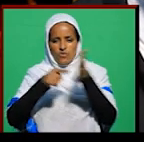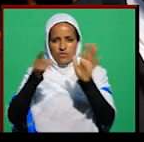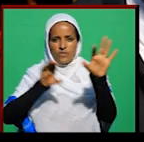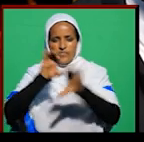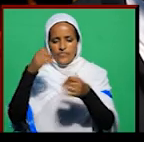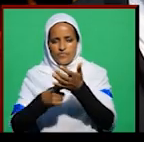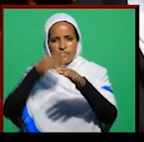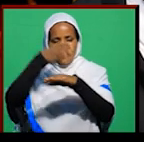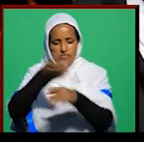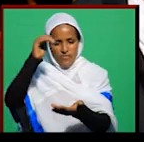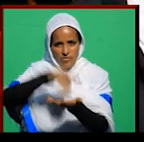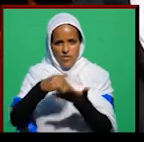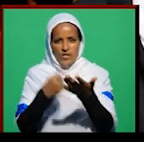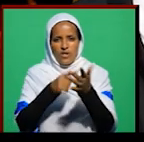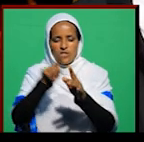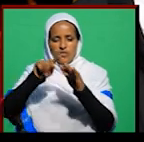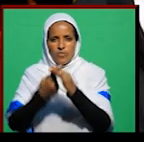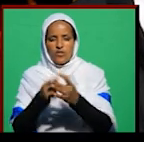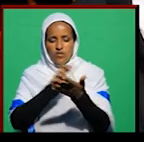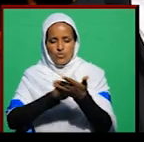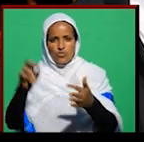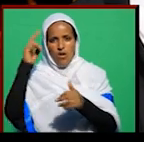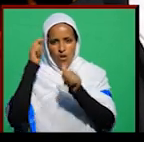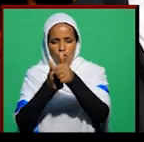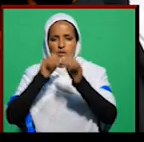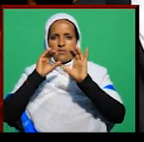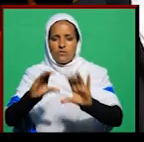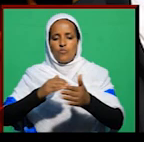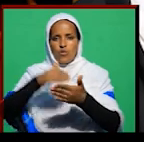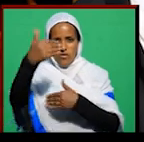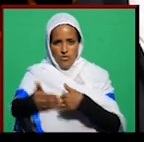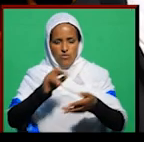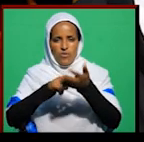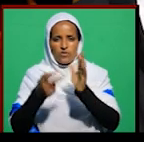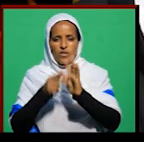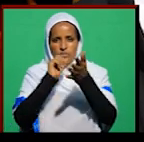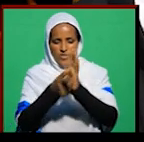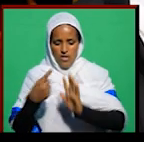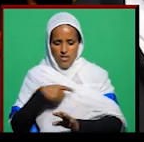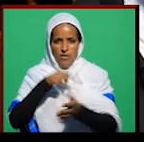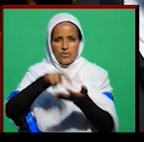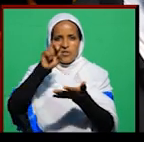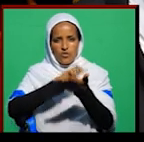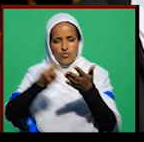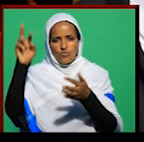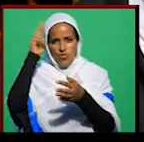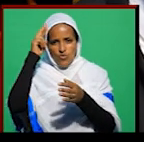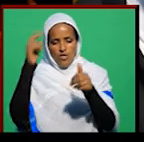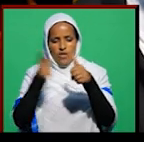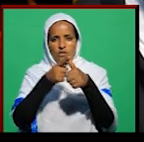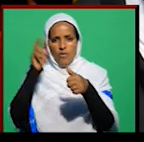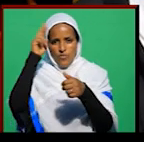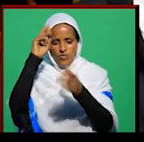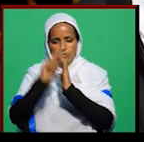የገለጹትና ጅማሬው ነው። ኋላ ደግሞ እንዲሁ ይህንን ጅማሬ ቅዱሳን ሐዋርያት አስተምሮታል ቀጥለው ማለት ነው። ለምሳሌ ብናነሳ ቅዱስ